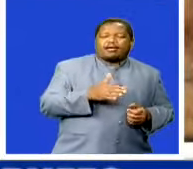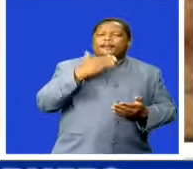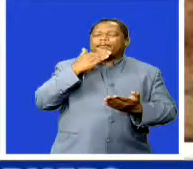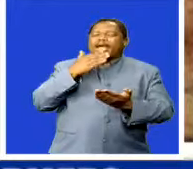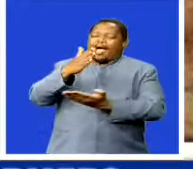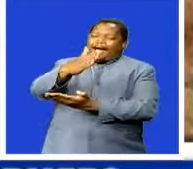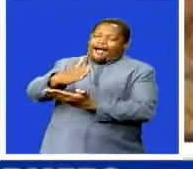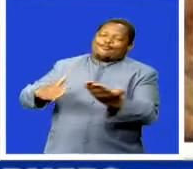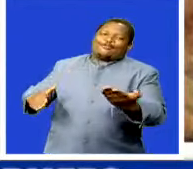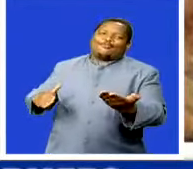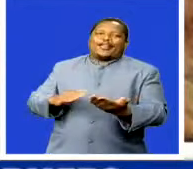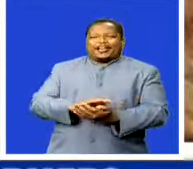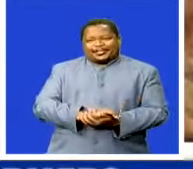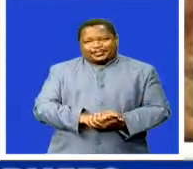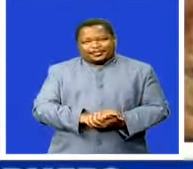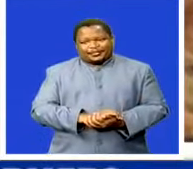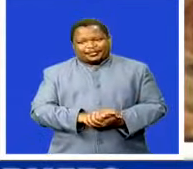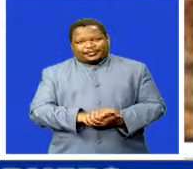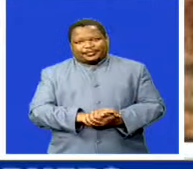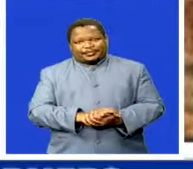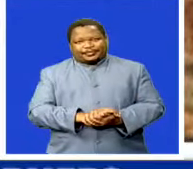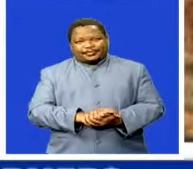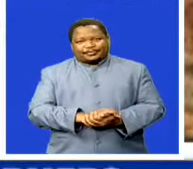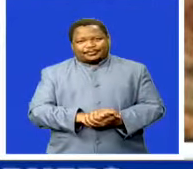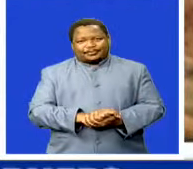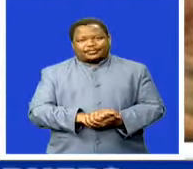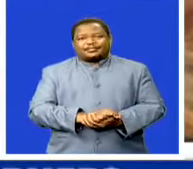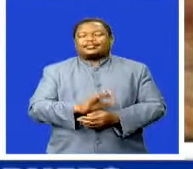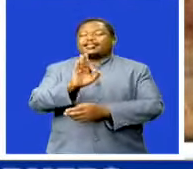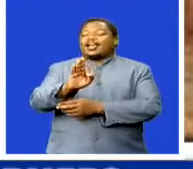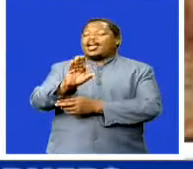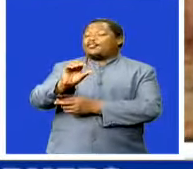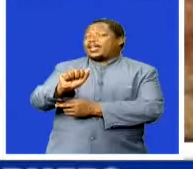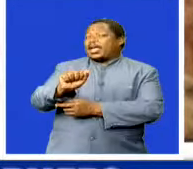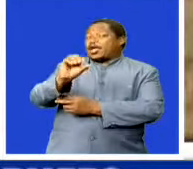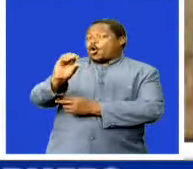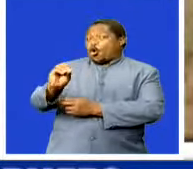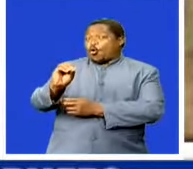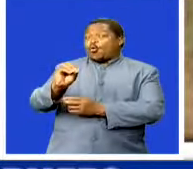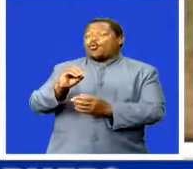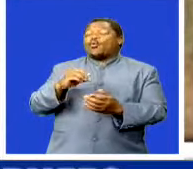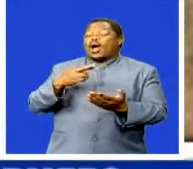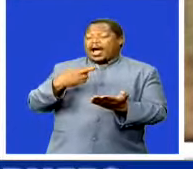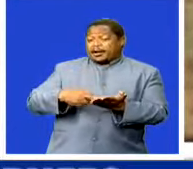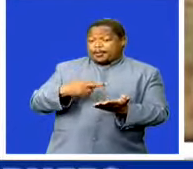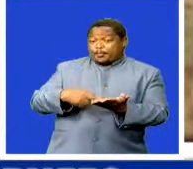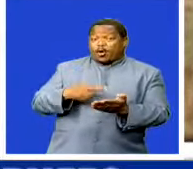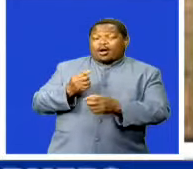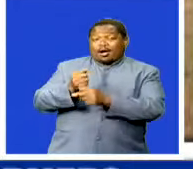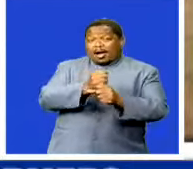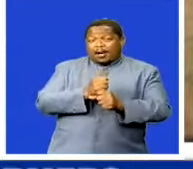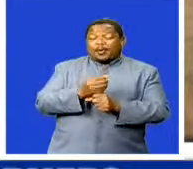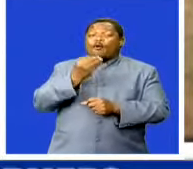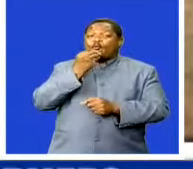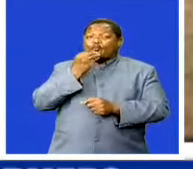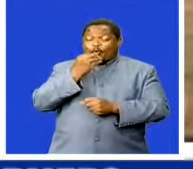half umbiko wenhlangano ye food and agriculture organization wesimo sekudla emhlabeni weminyaka wa